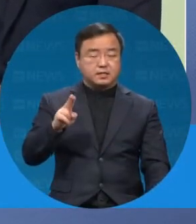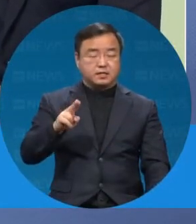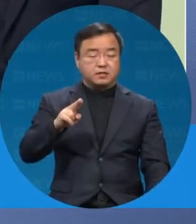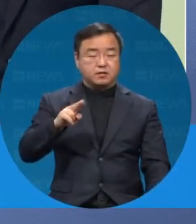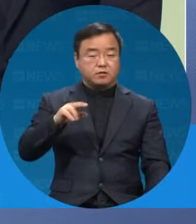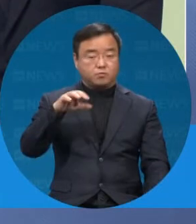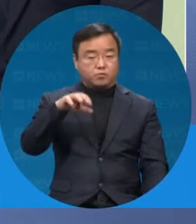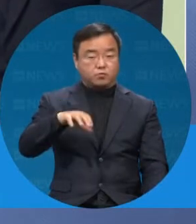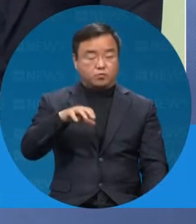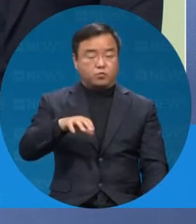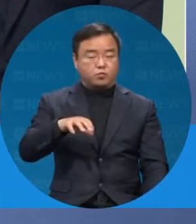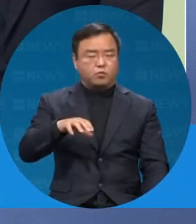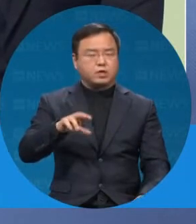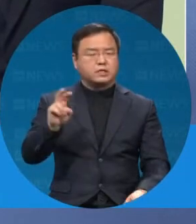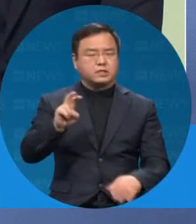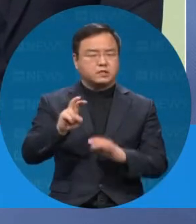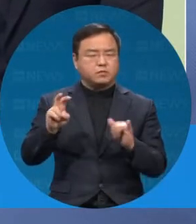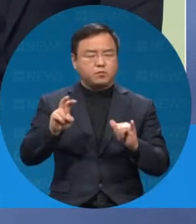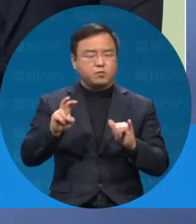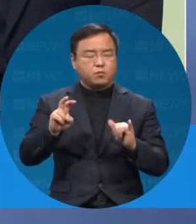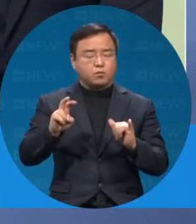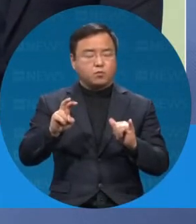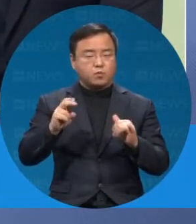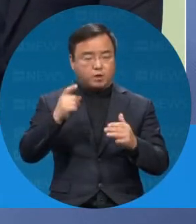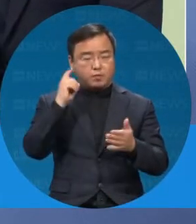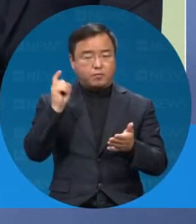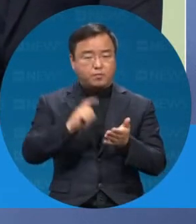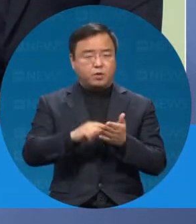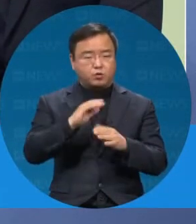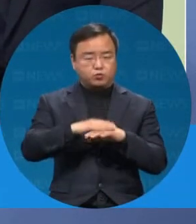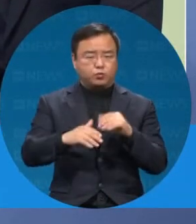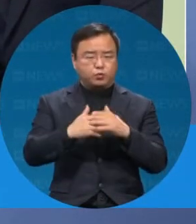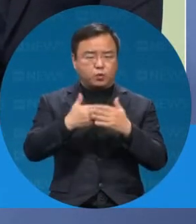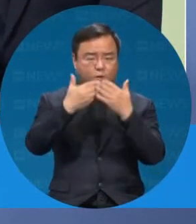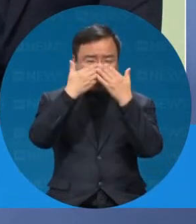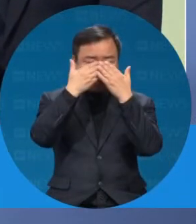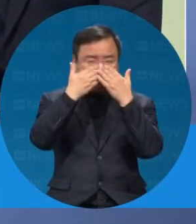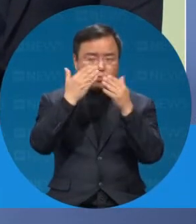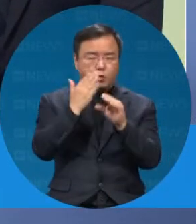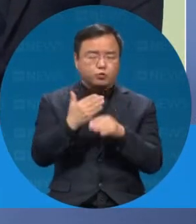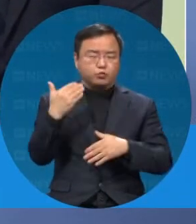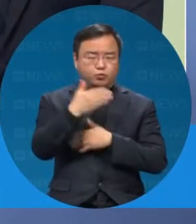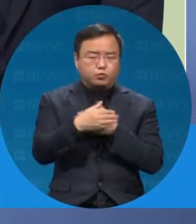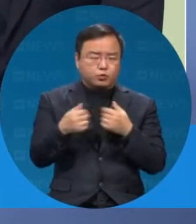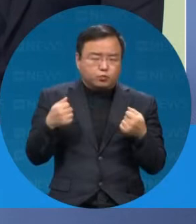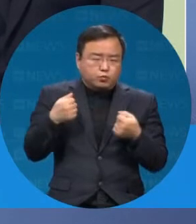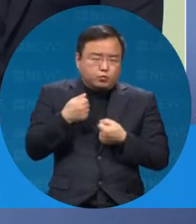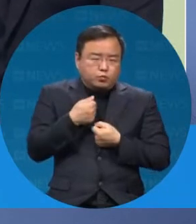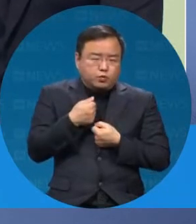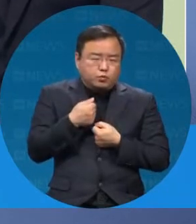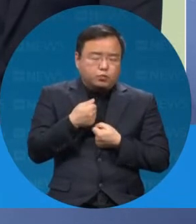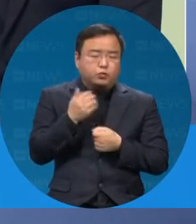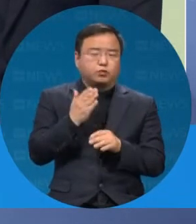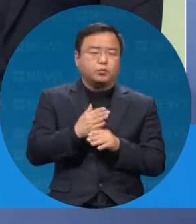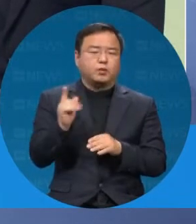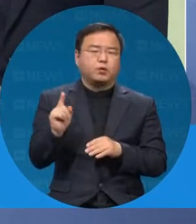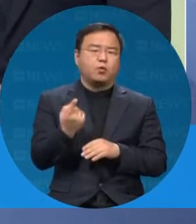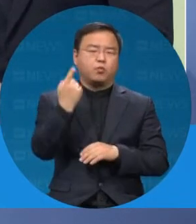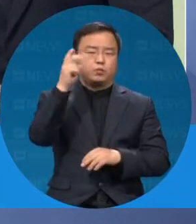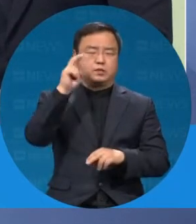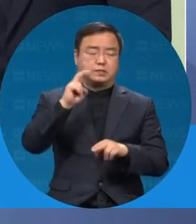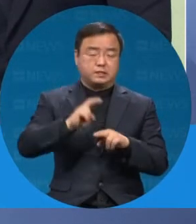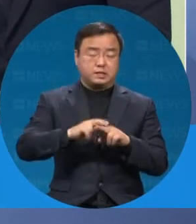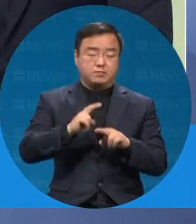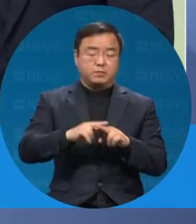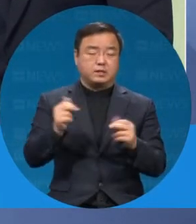유해가 발굴 됐습니다 이 중 두 손을 얼굴 두 손으로 얼굴을 감싼 채 웅크리고 있는 한 미 라는 높은 개 급의 남성으로 추정되는